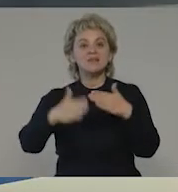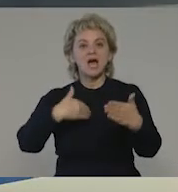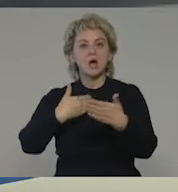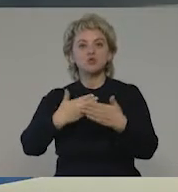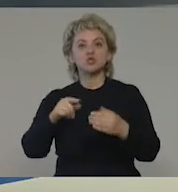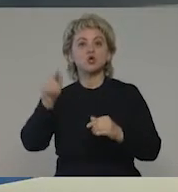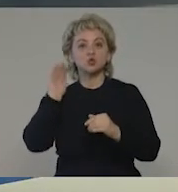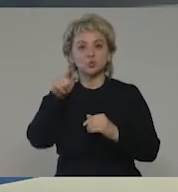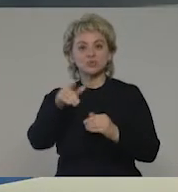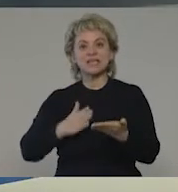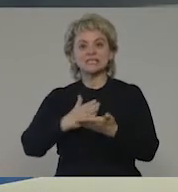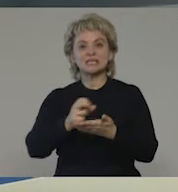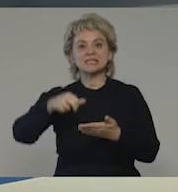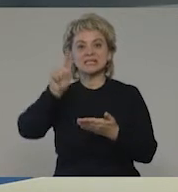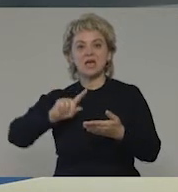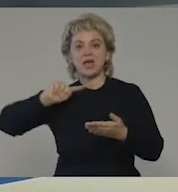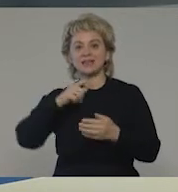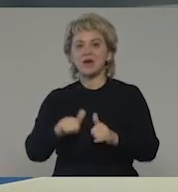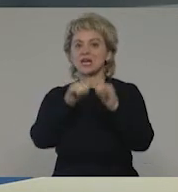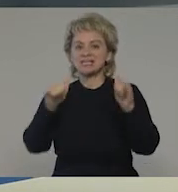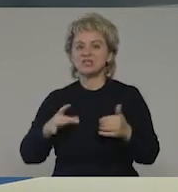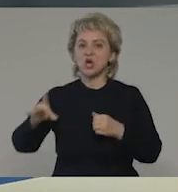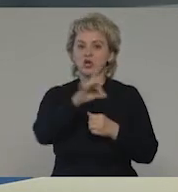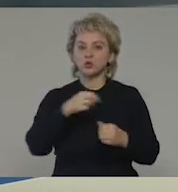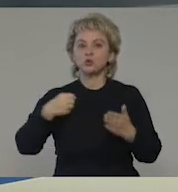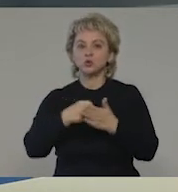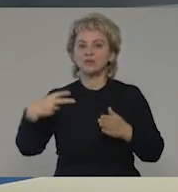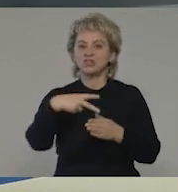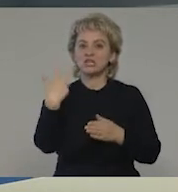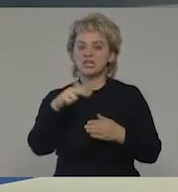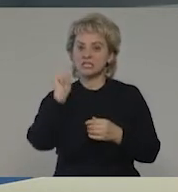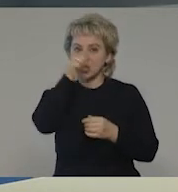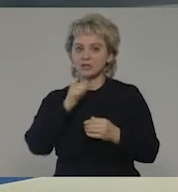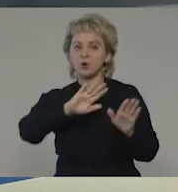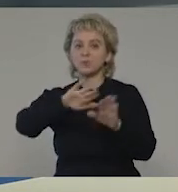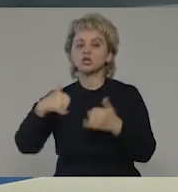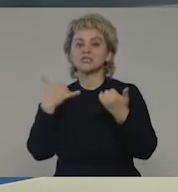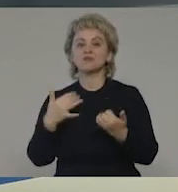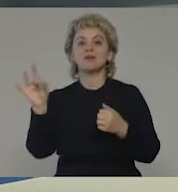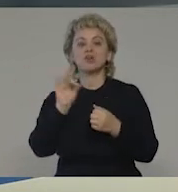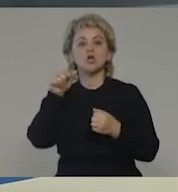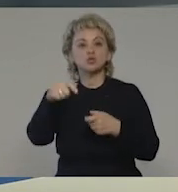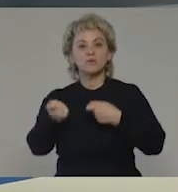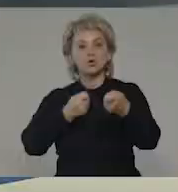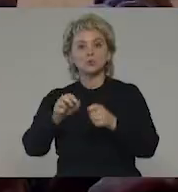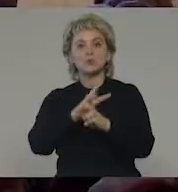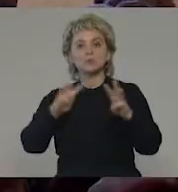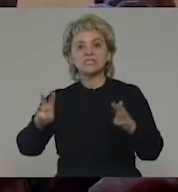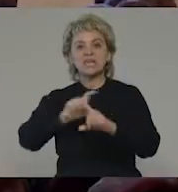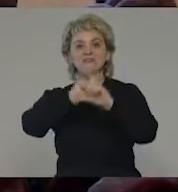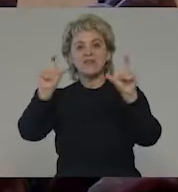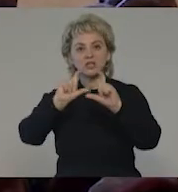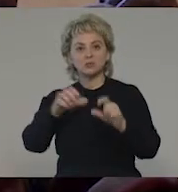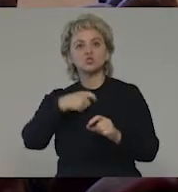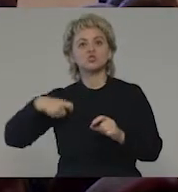Финальные общественные слушания стратегии социально-экономического развития региона до 2030 года прошли сегодня в Ростове. Руководители министерств